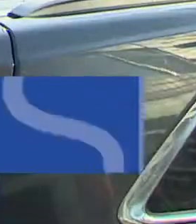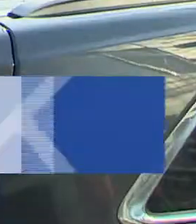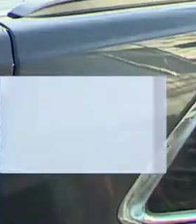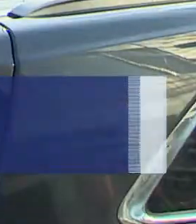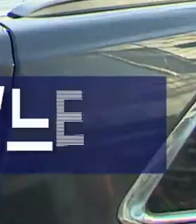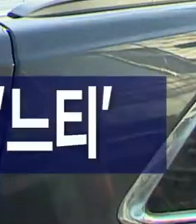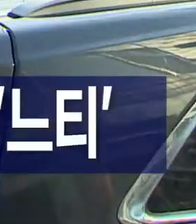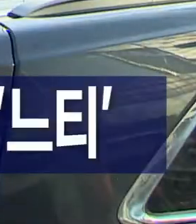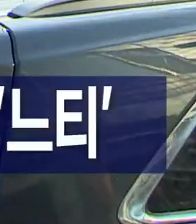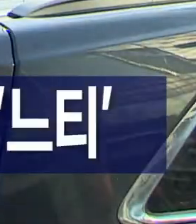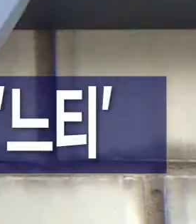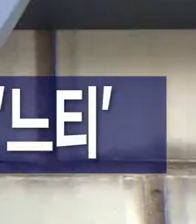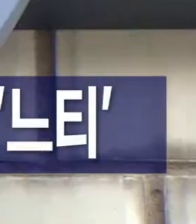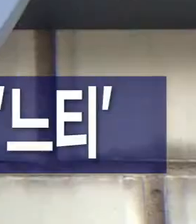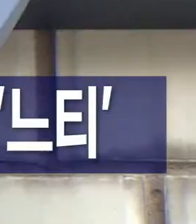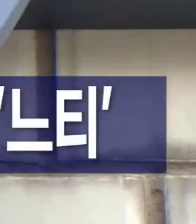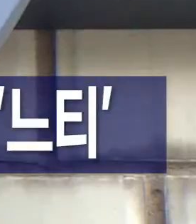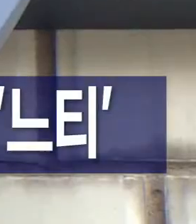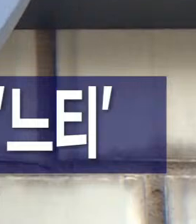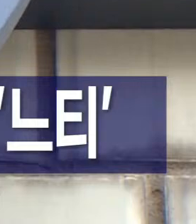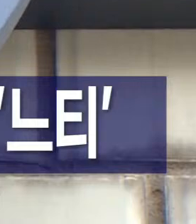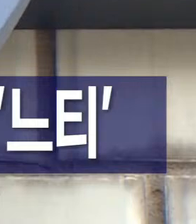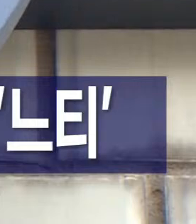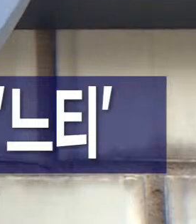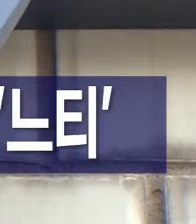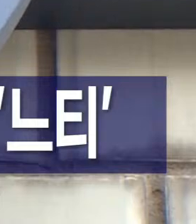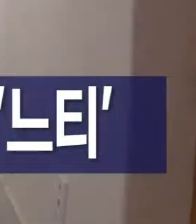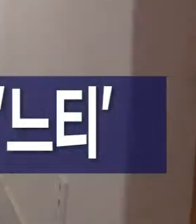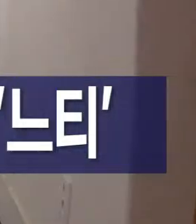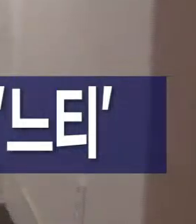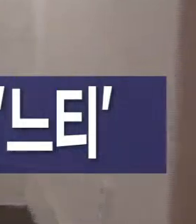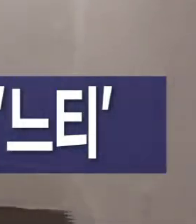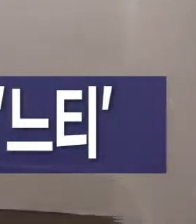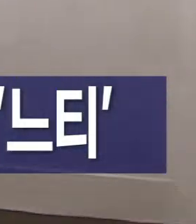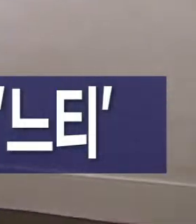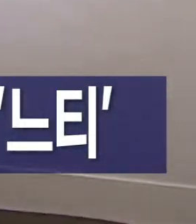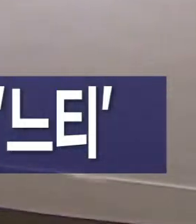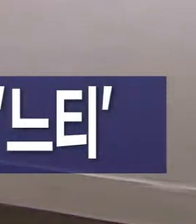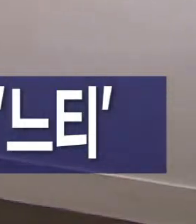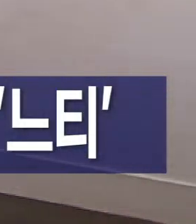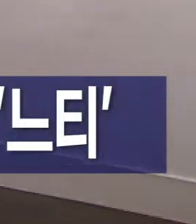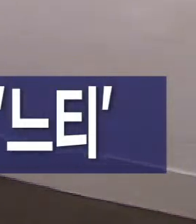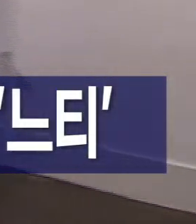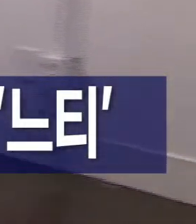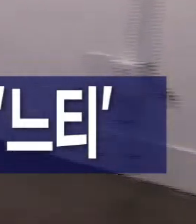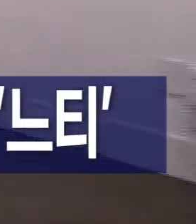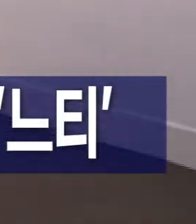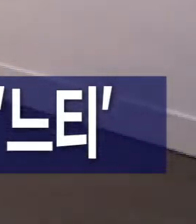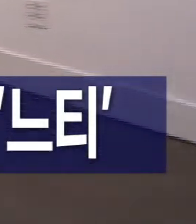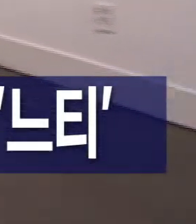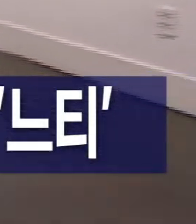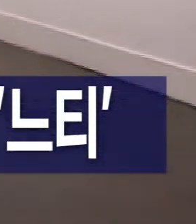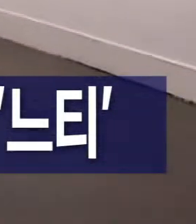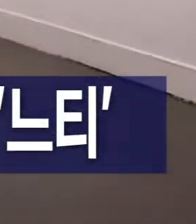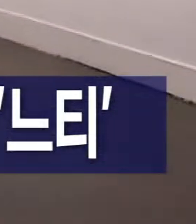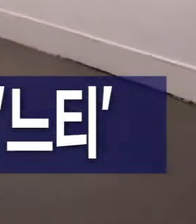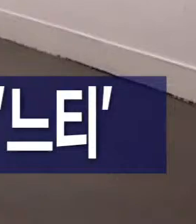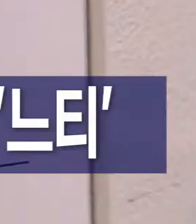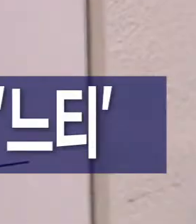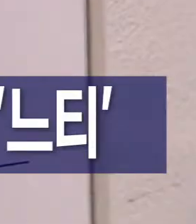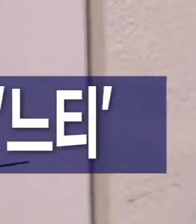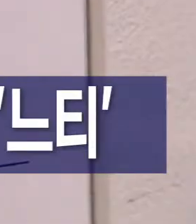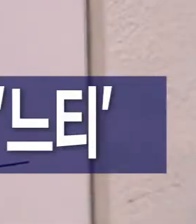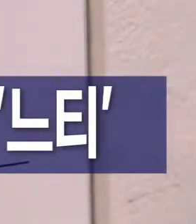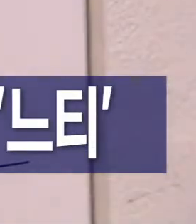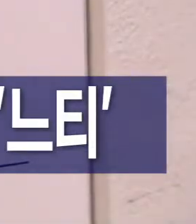청년들의 문화 아지트로 거듭난 동네 파출소가 있습니다. 생애 첫 데뷔 공간으로 신인 예술가를 키워내는 청년